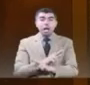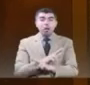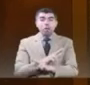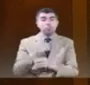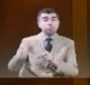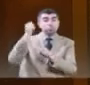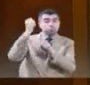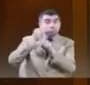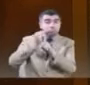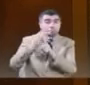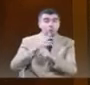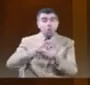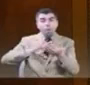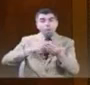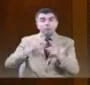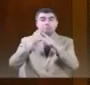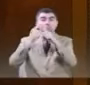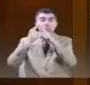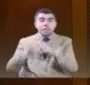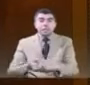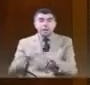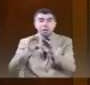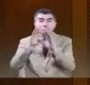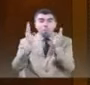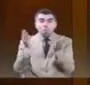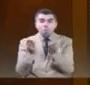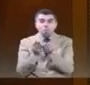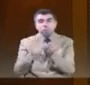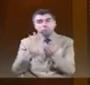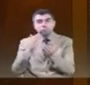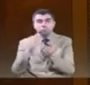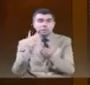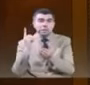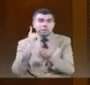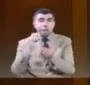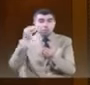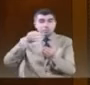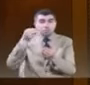كلفة إصلاح التقاعد على الميزانية العامة ستبلغ، اسمعوا مزيان،